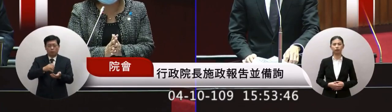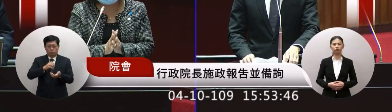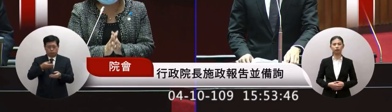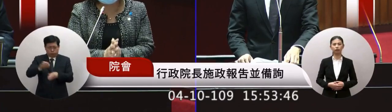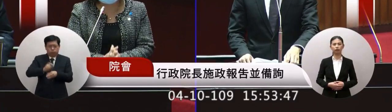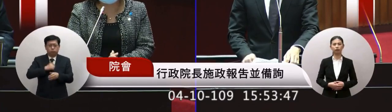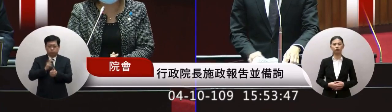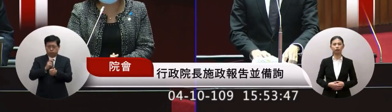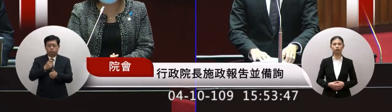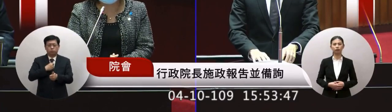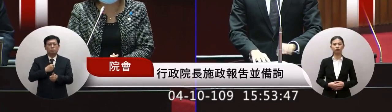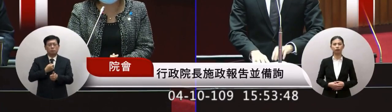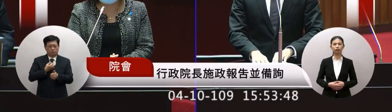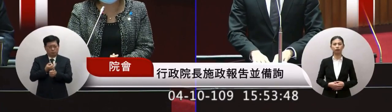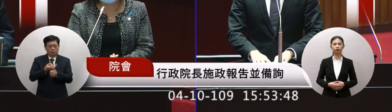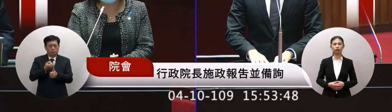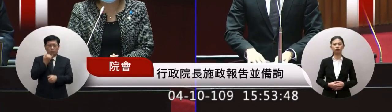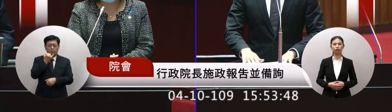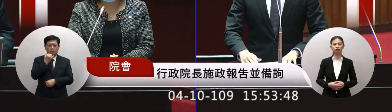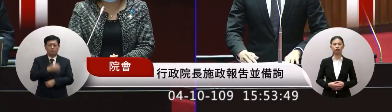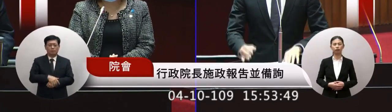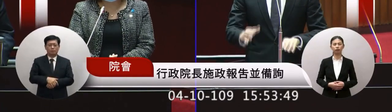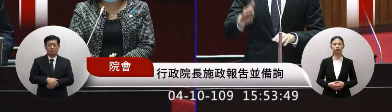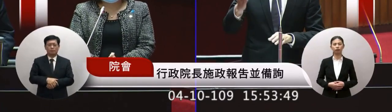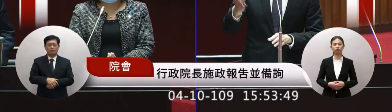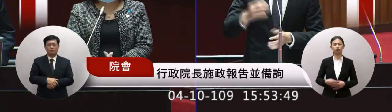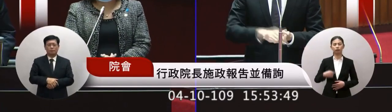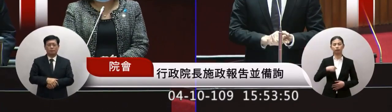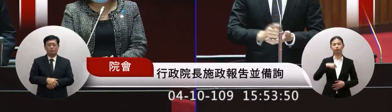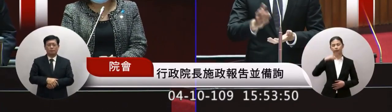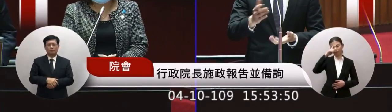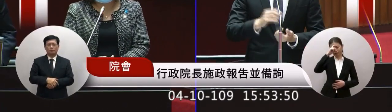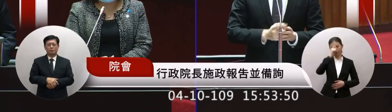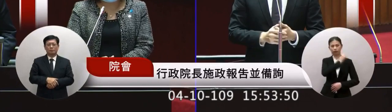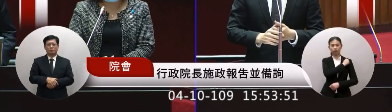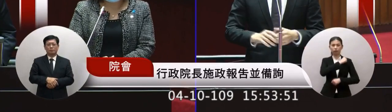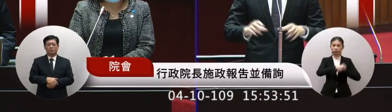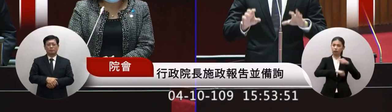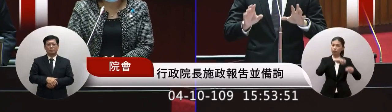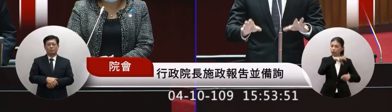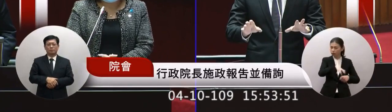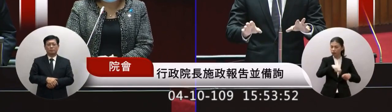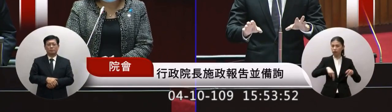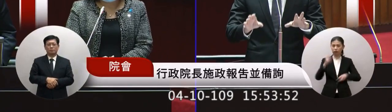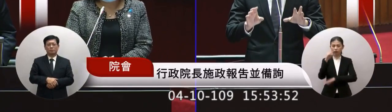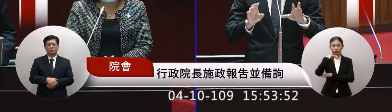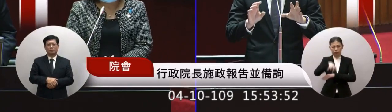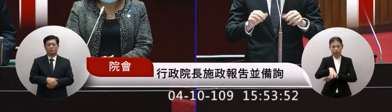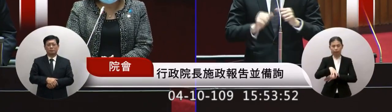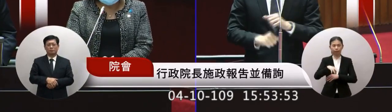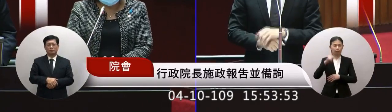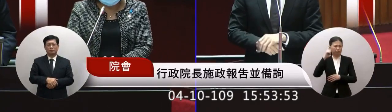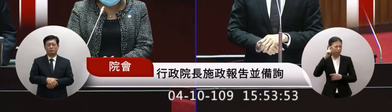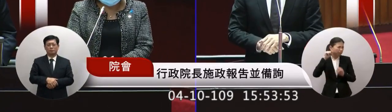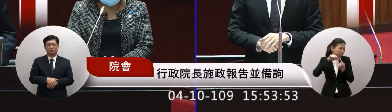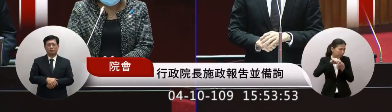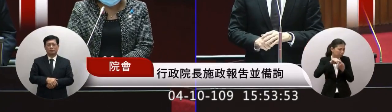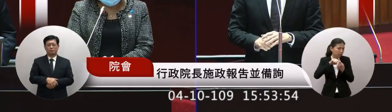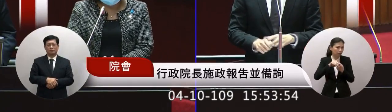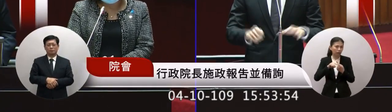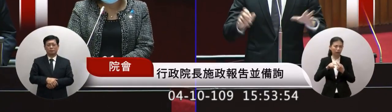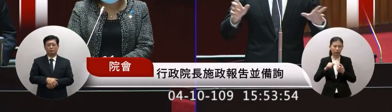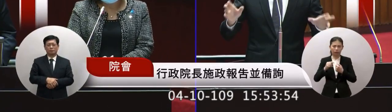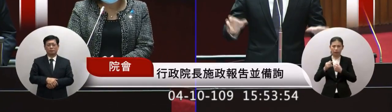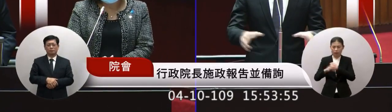咱会当加一点啊，该保障。 我当然是唔忙讲吼，劳动部也个行政院才会当去研究，譬如讲吼上加保障给付